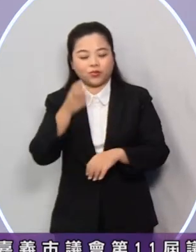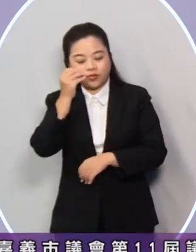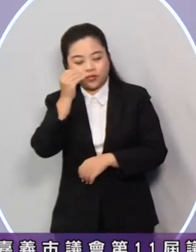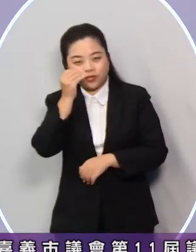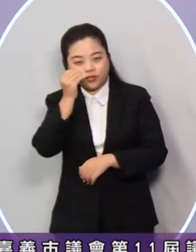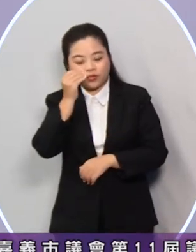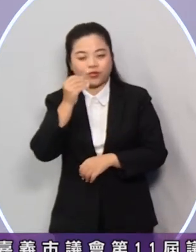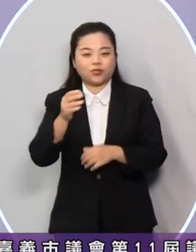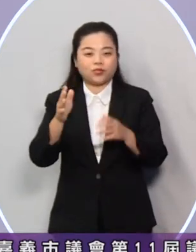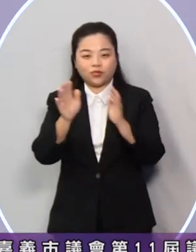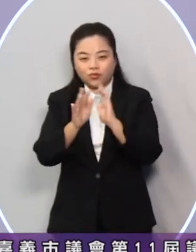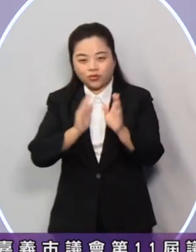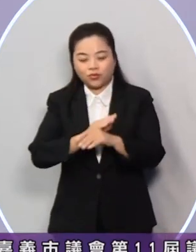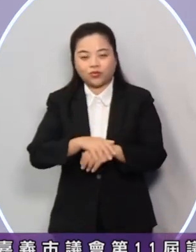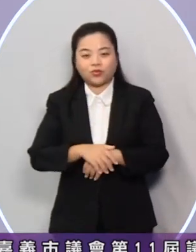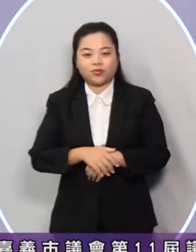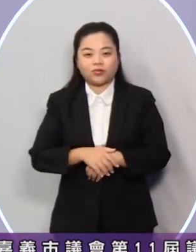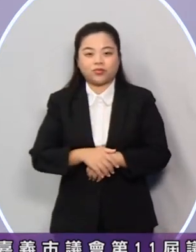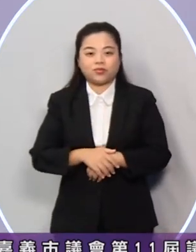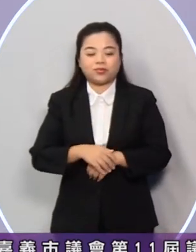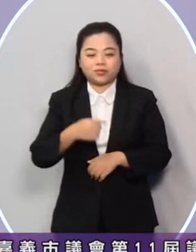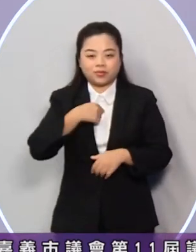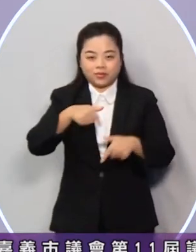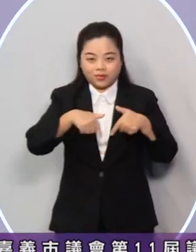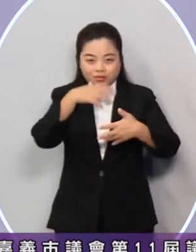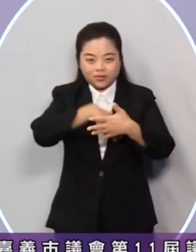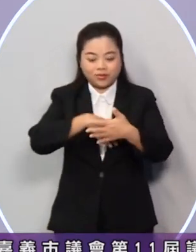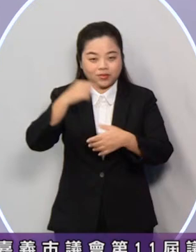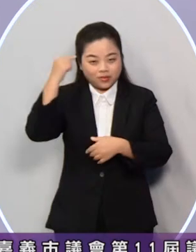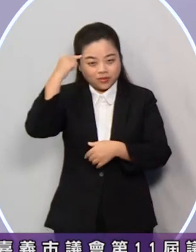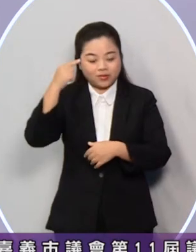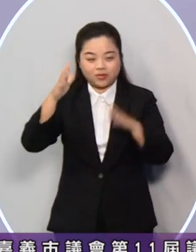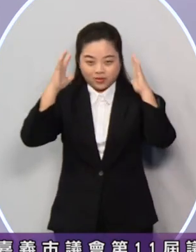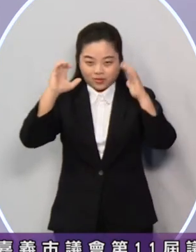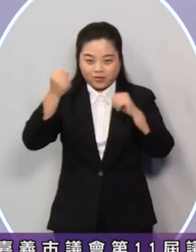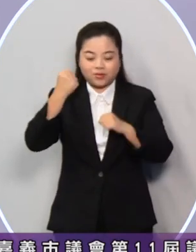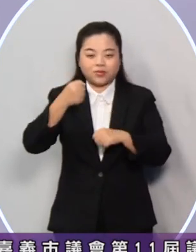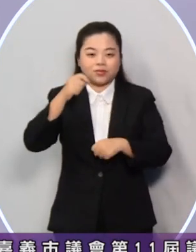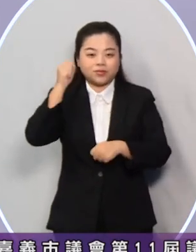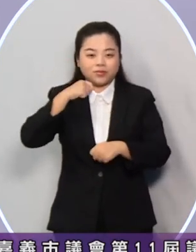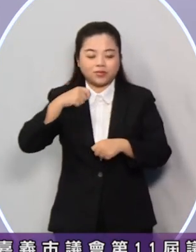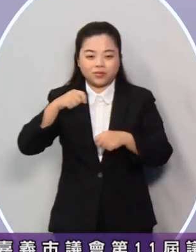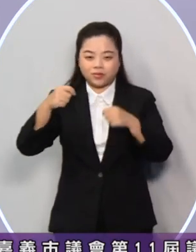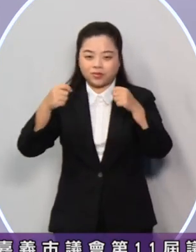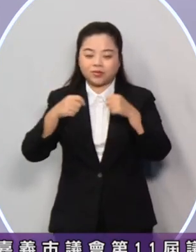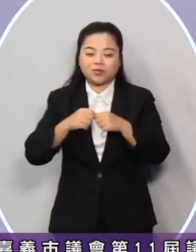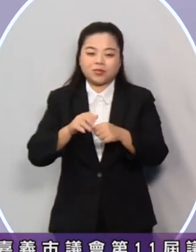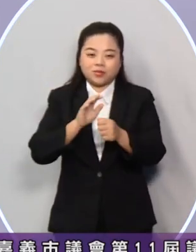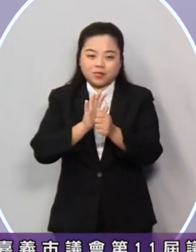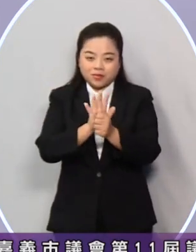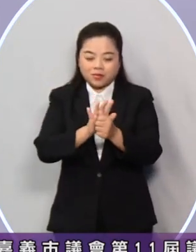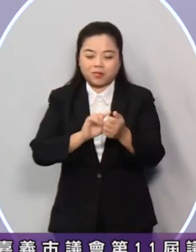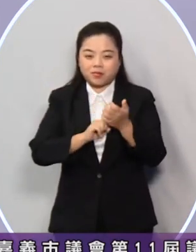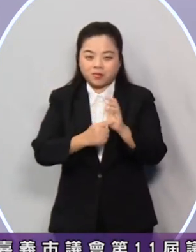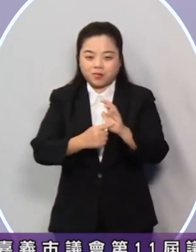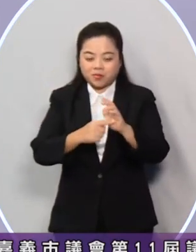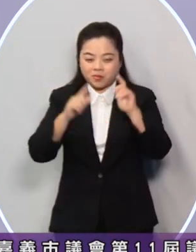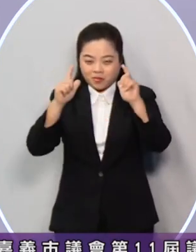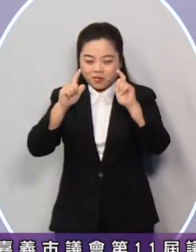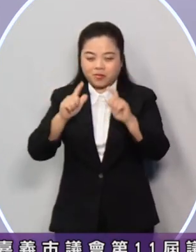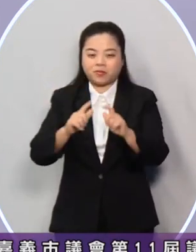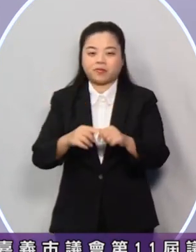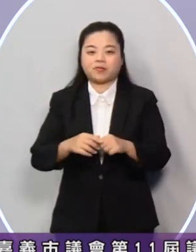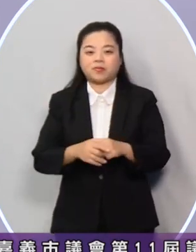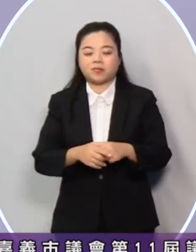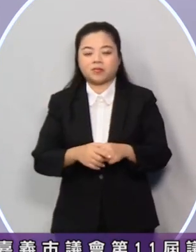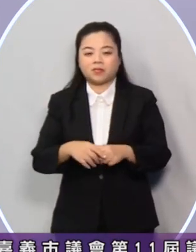闹。本着自己心中呢天生使然的正义感，喜欢出头打抱不平。那实况的观众呢